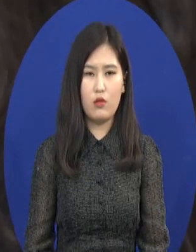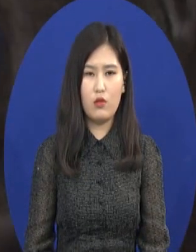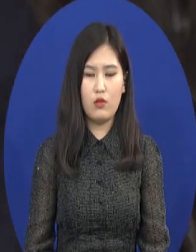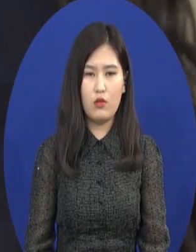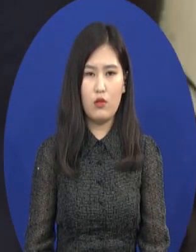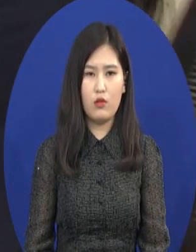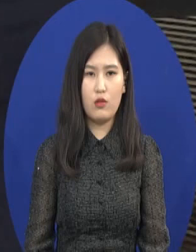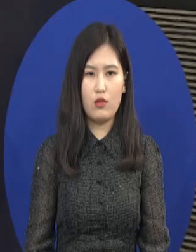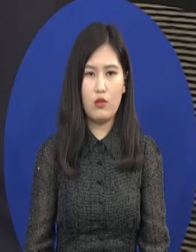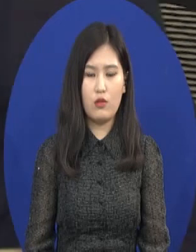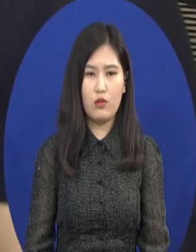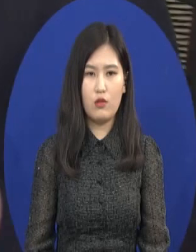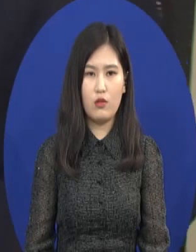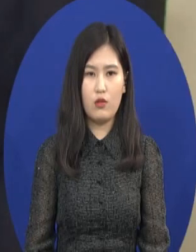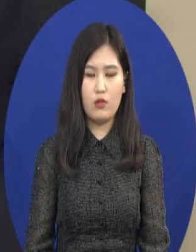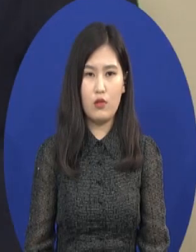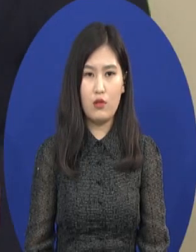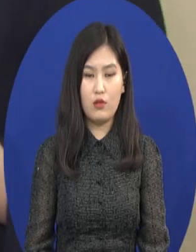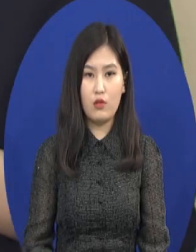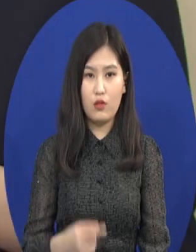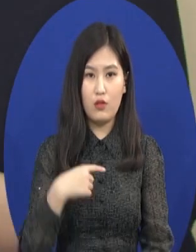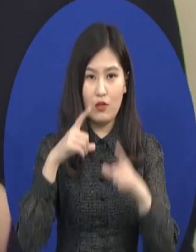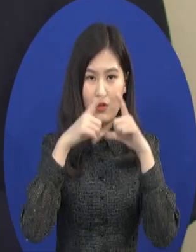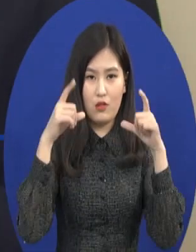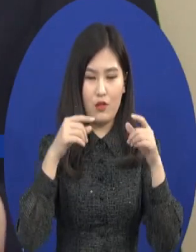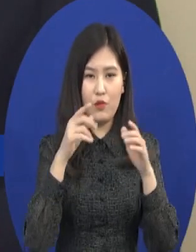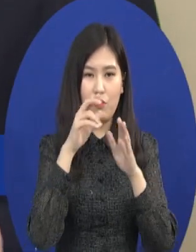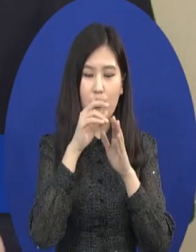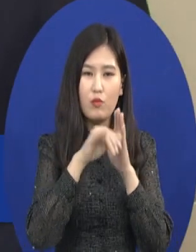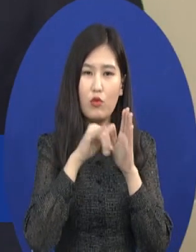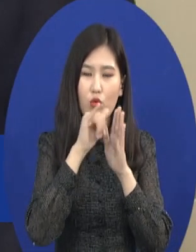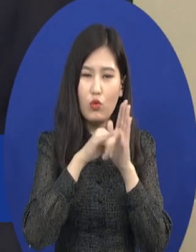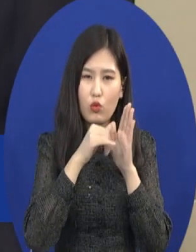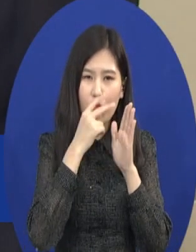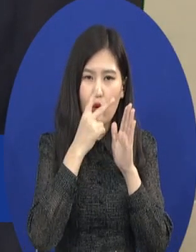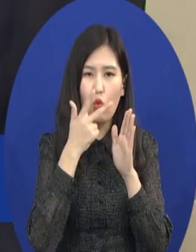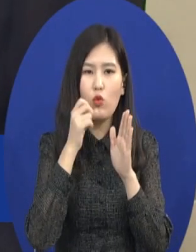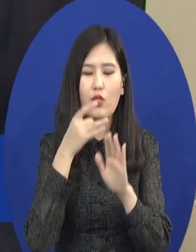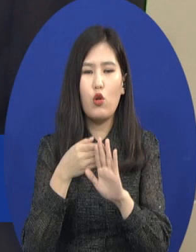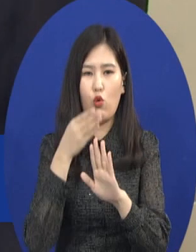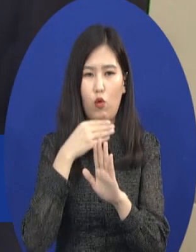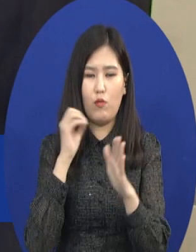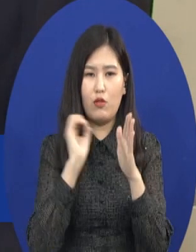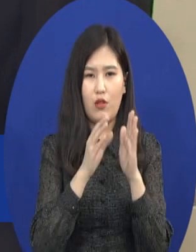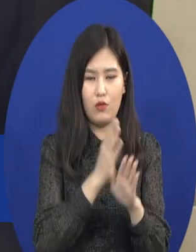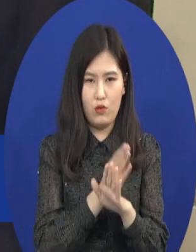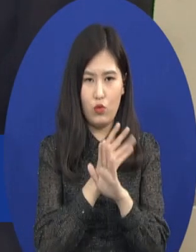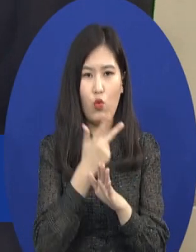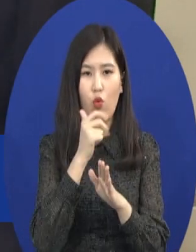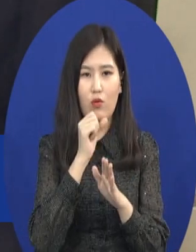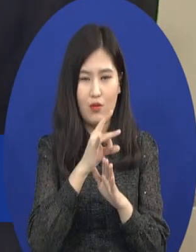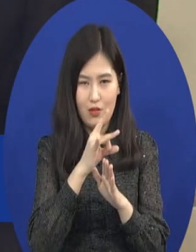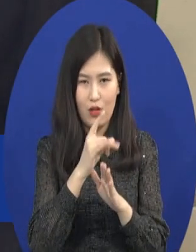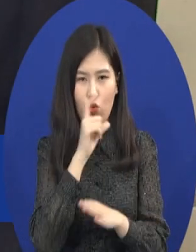Тухай өгүүлнэ. Дүн сайны миний үзсэн бичлэгийг YouTube сувгийн 3 сарын өмнө постлсан байна. Яг 3 сарын хугацаанд